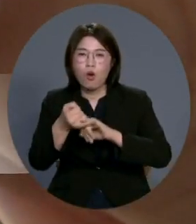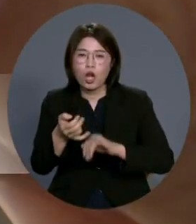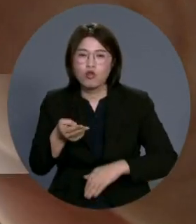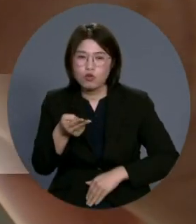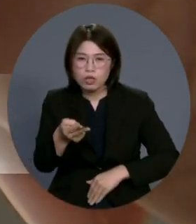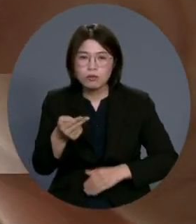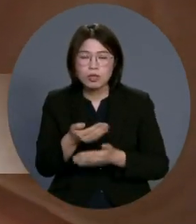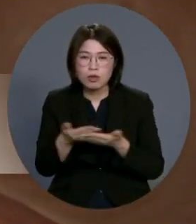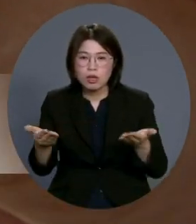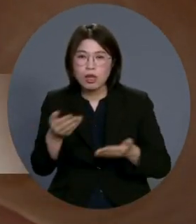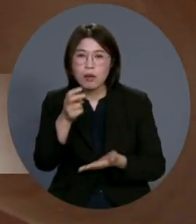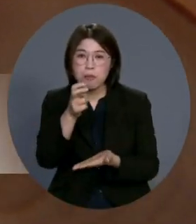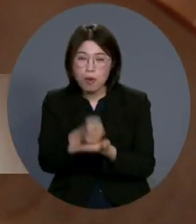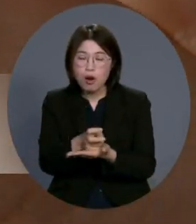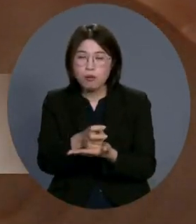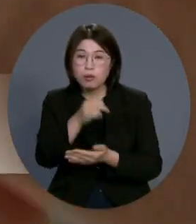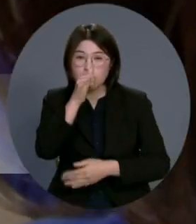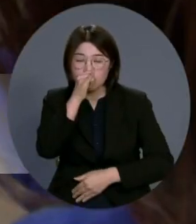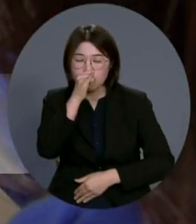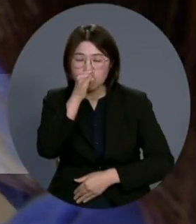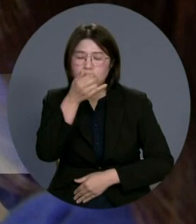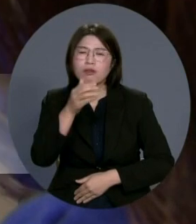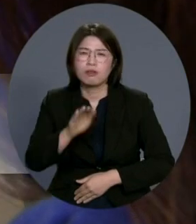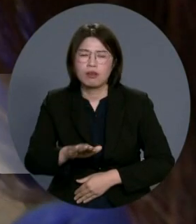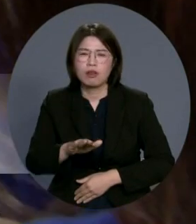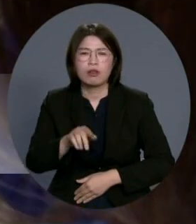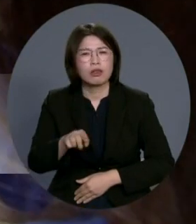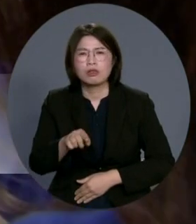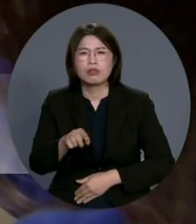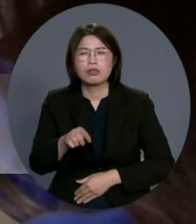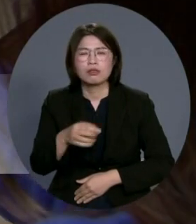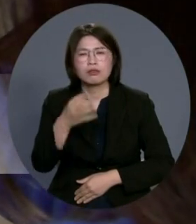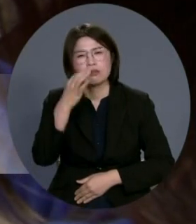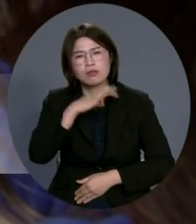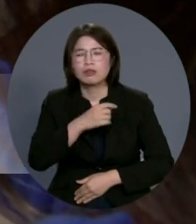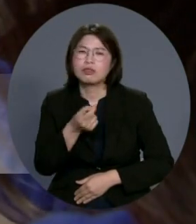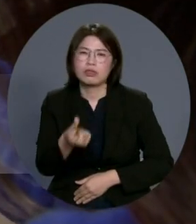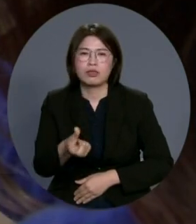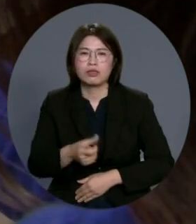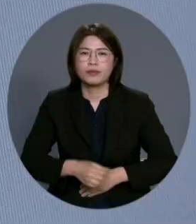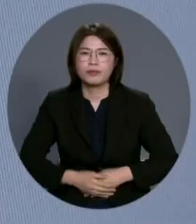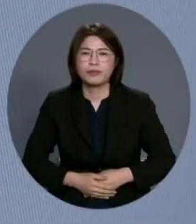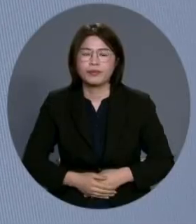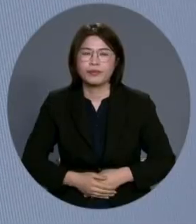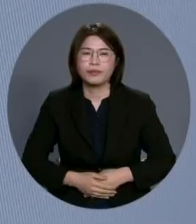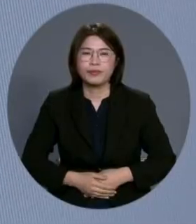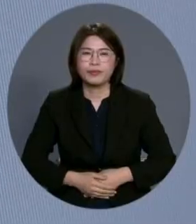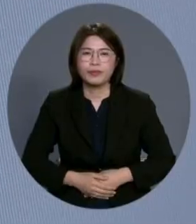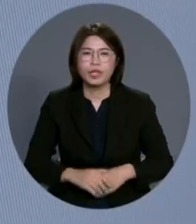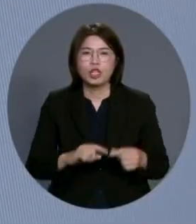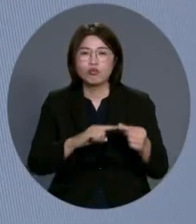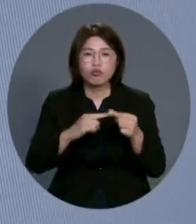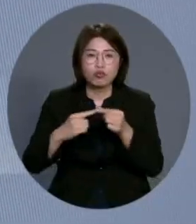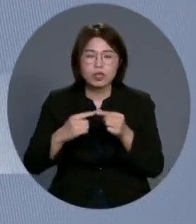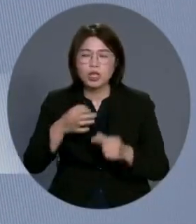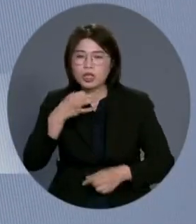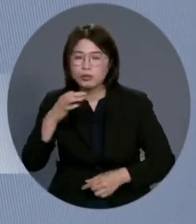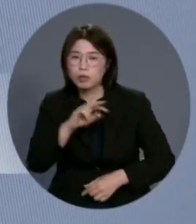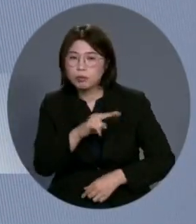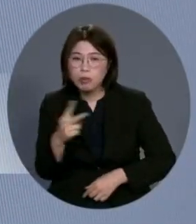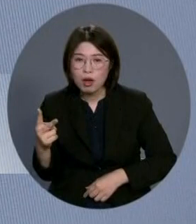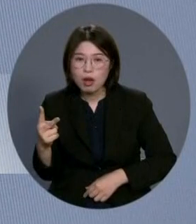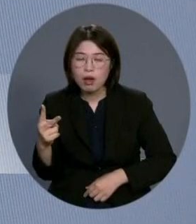함께 제공할 수 있도록 법이 개정됐지만 이마저도 그림의 떡인 경우가 대부분입니다 문자 파일을 음성으로